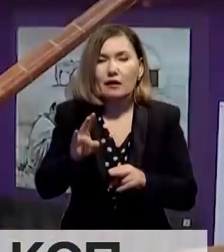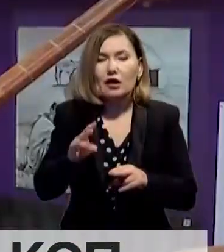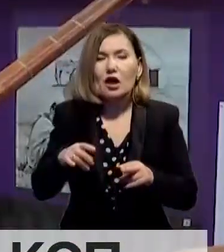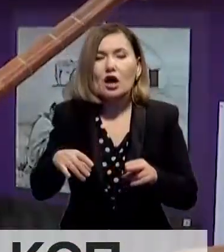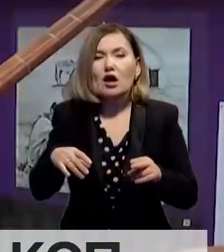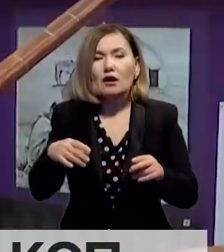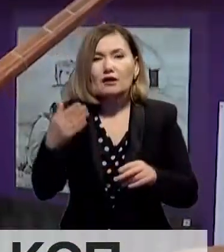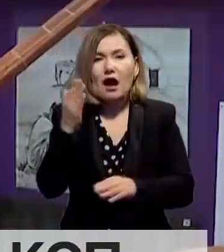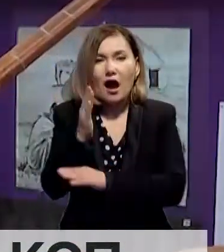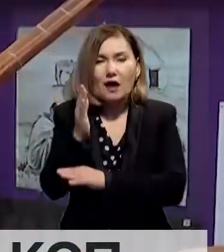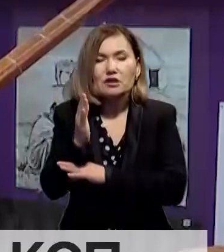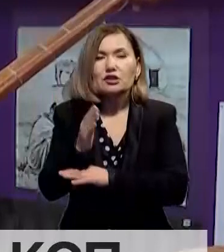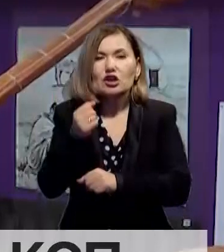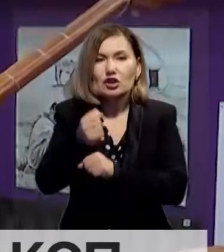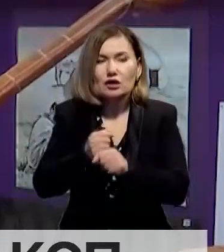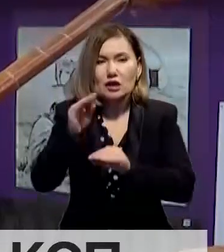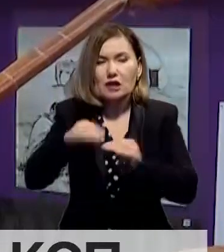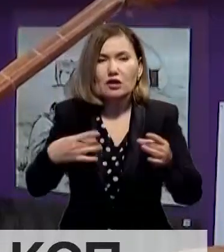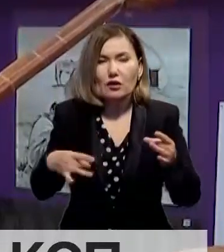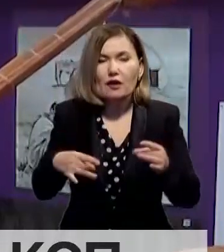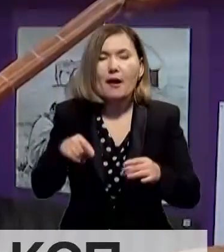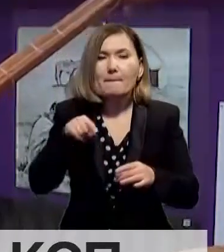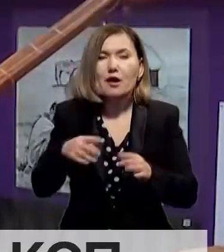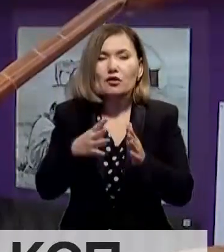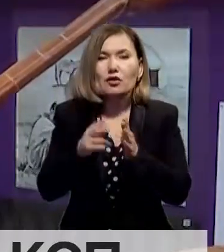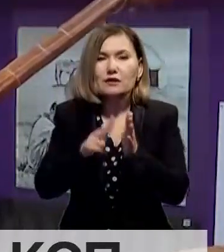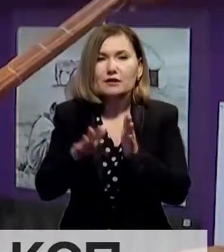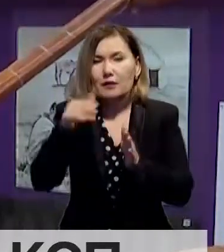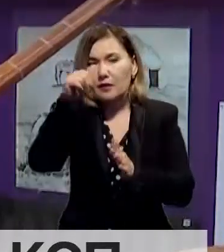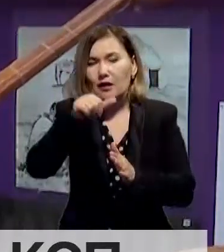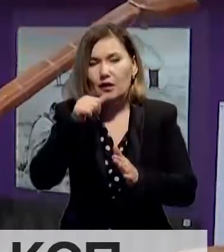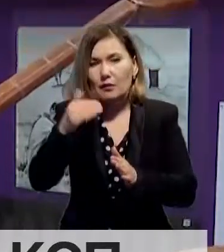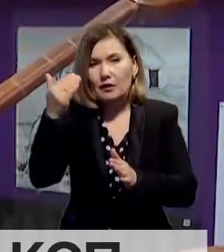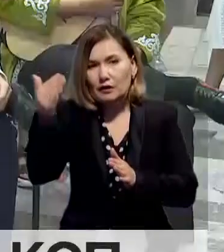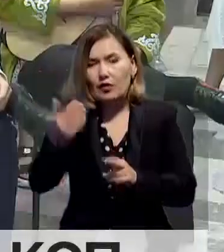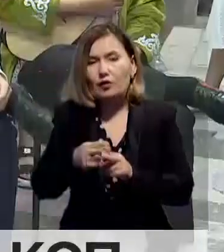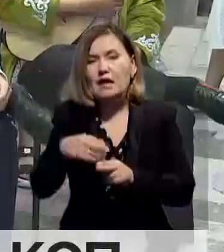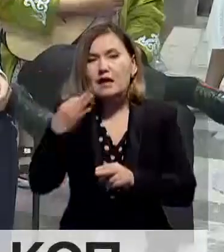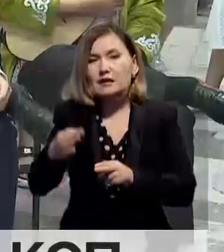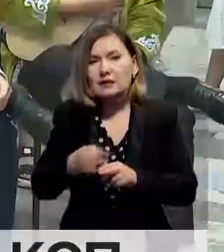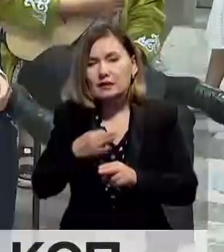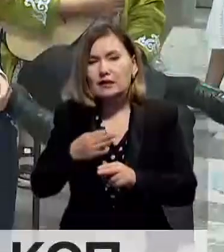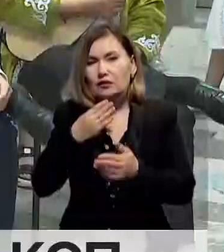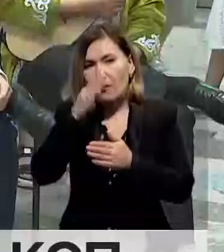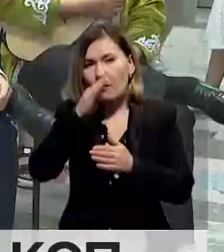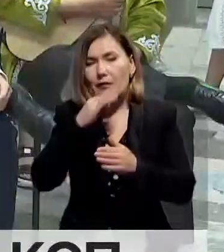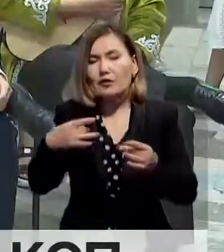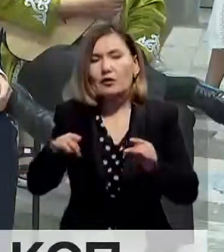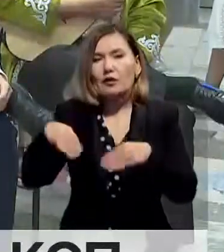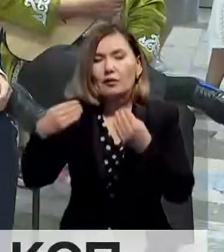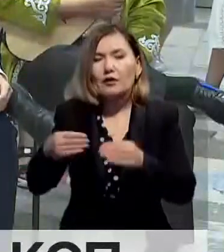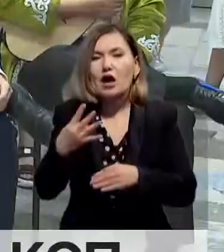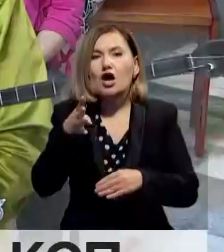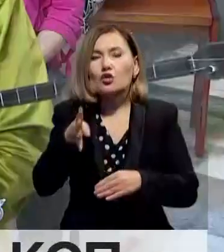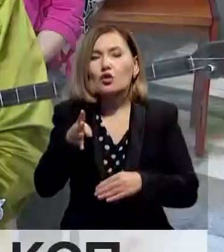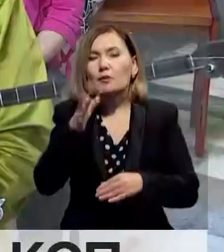домбыраны бізге 1985 жылы Жапақов Маясарын ұлы Әбдіқұл тапсырған болатын. Зерттеушілер домбыра аспабы осыдан